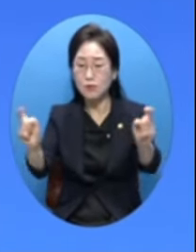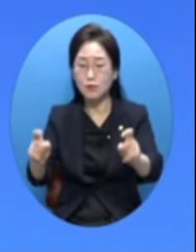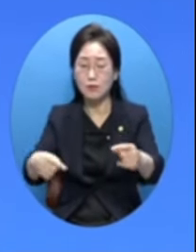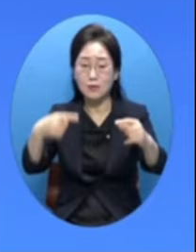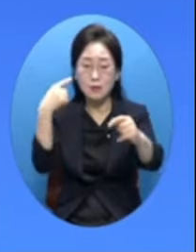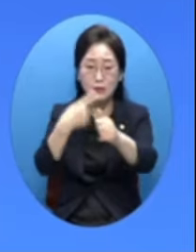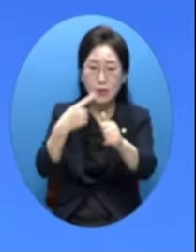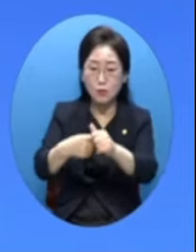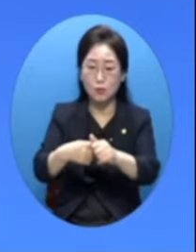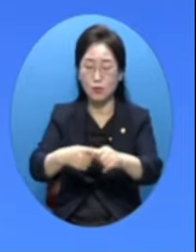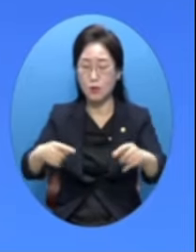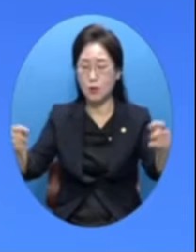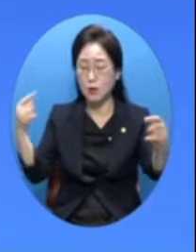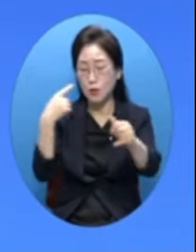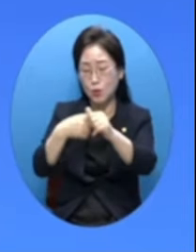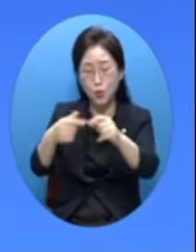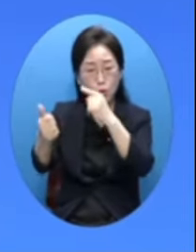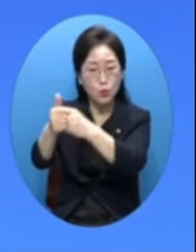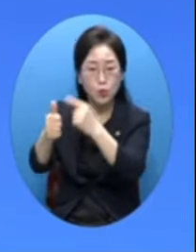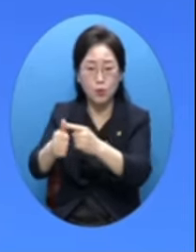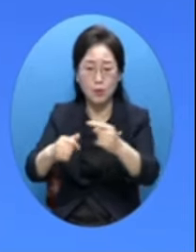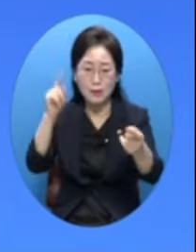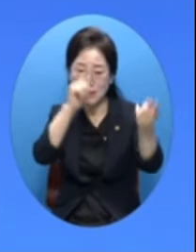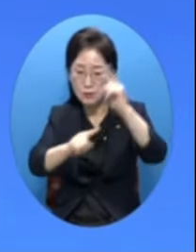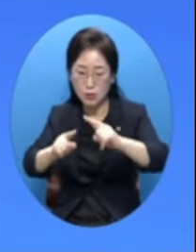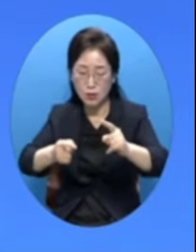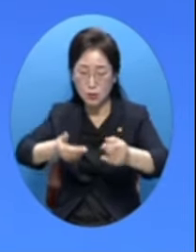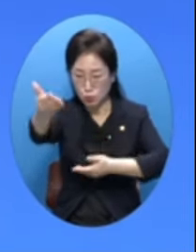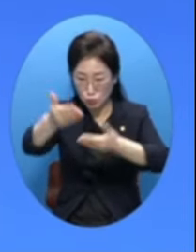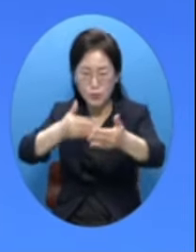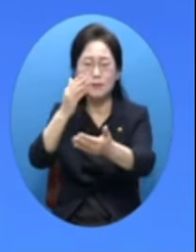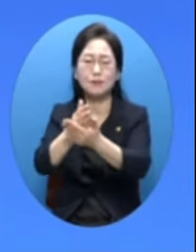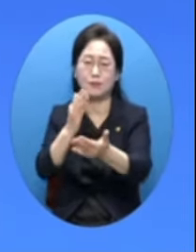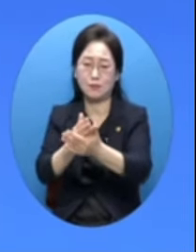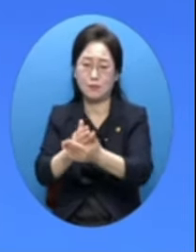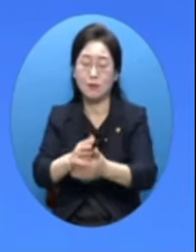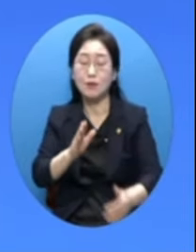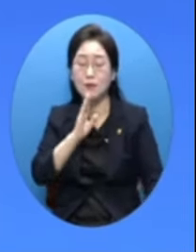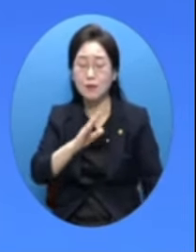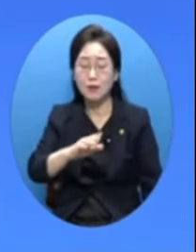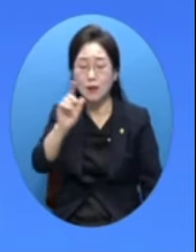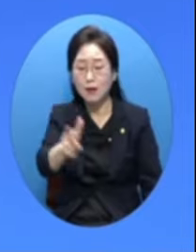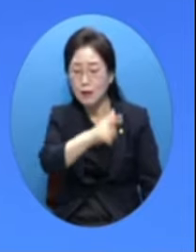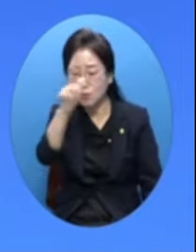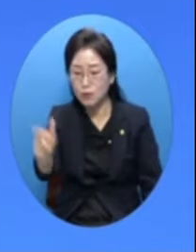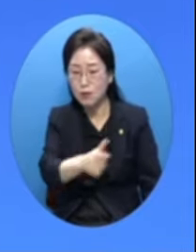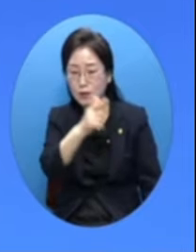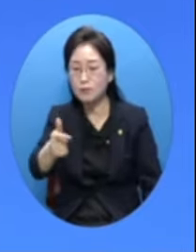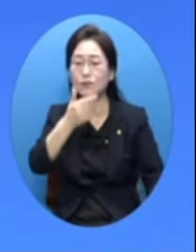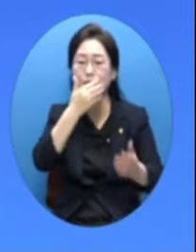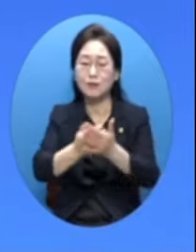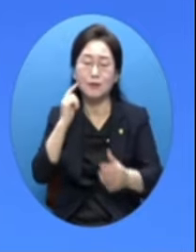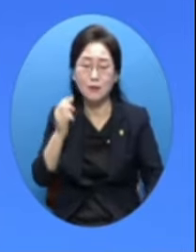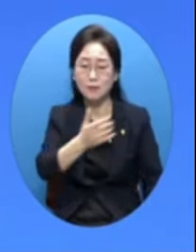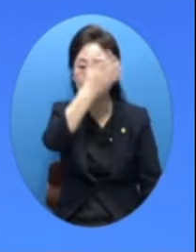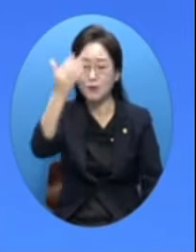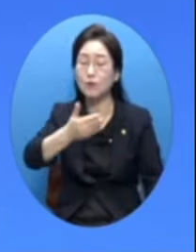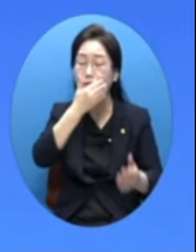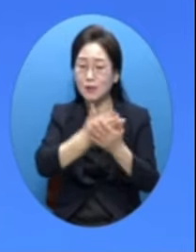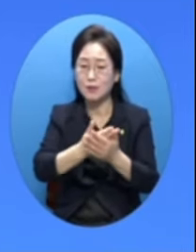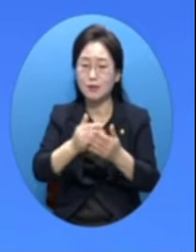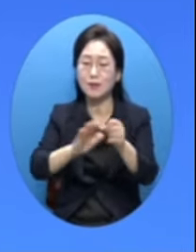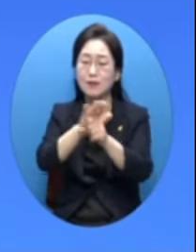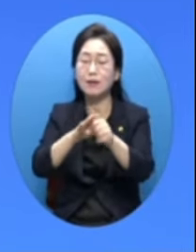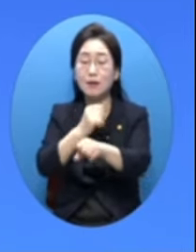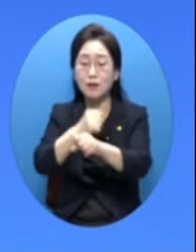욕하고 서로 상처 주고 그런 인생 살지 말고 정말 하루하루가 귀하니까 아름답게 귀하게